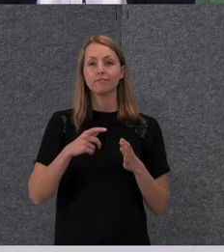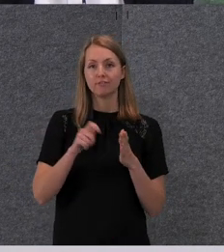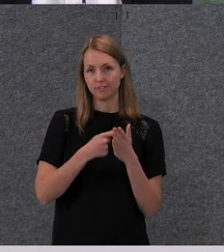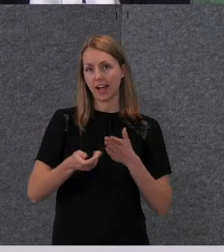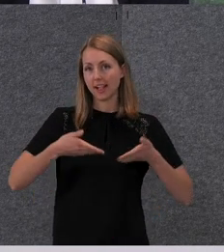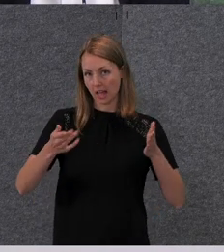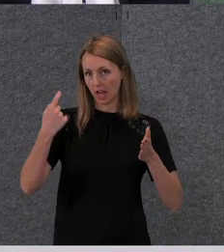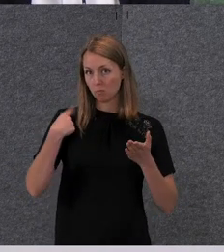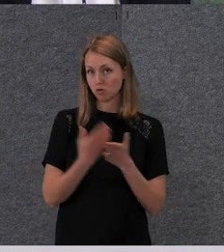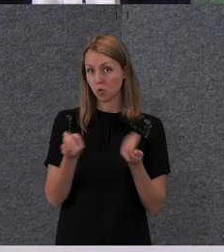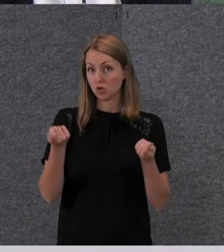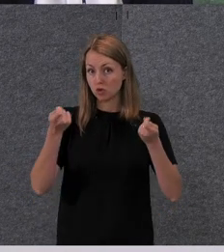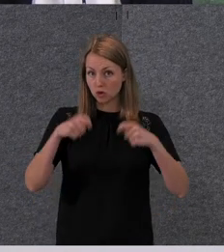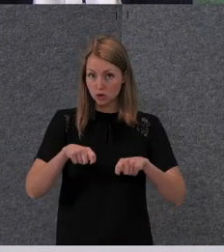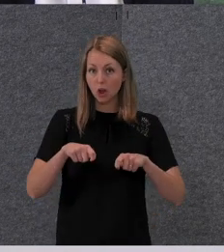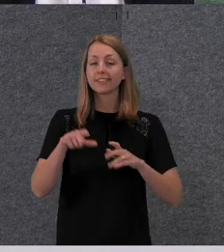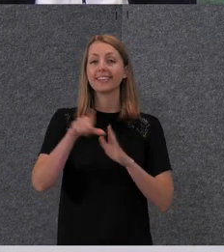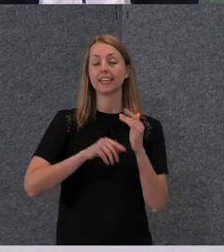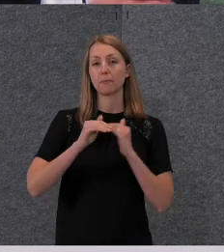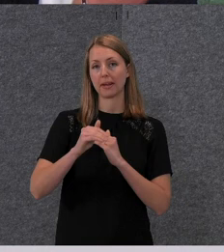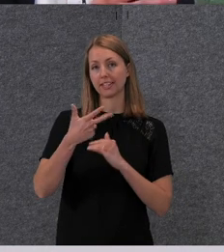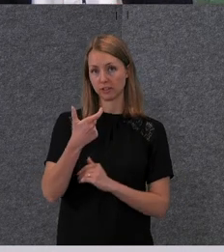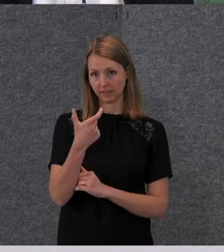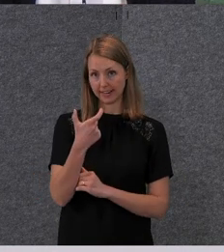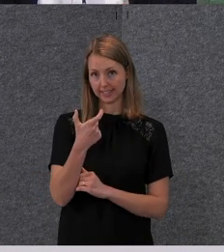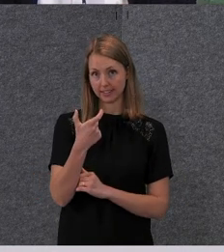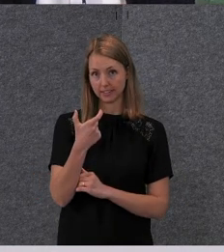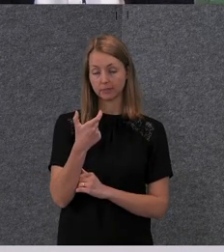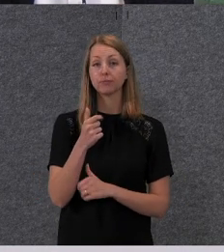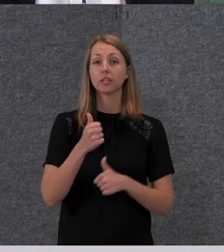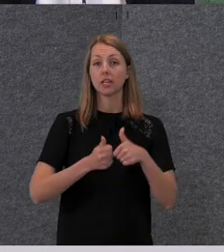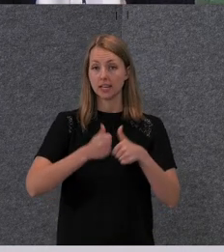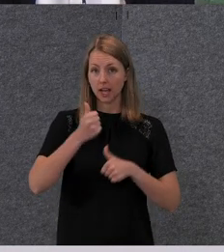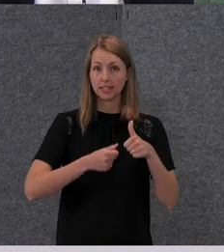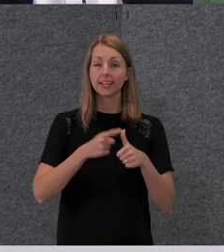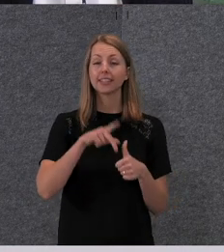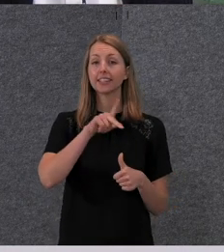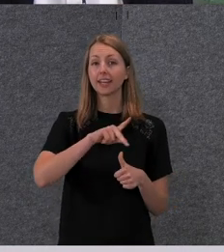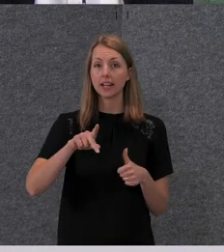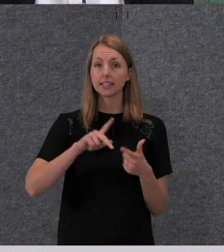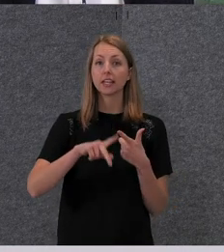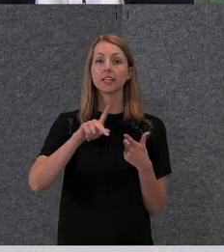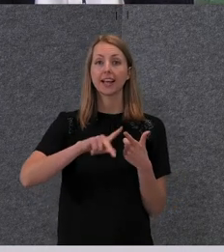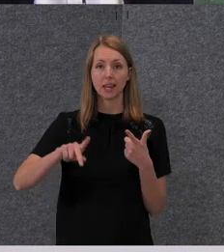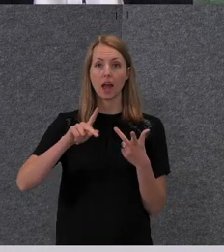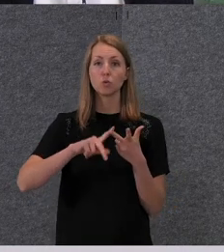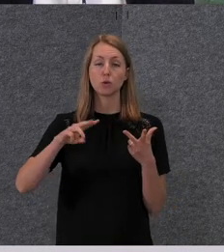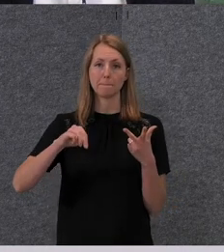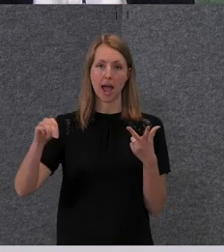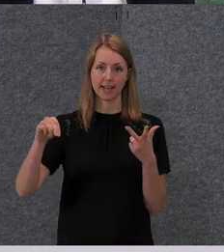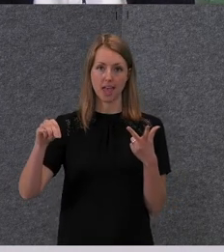eben abgeschlossen, Wahl des Listenplatz 20. Dort haben kandidieren Katrin, Klaus und